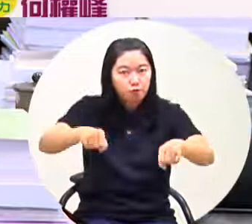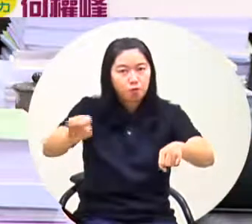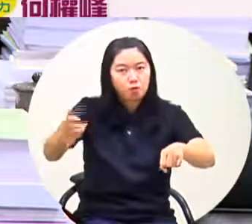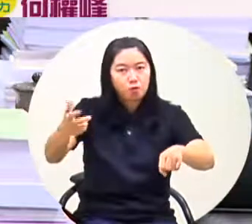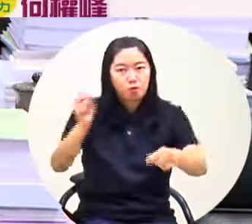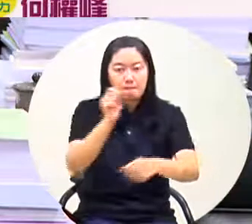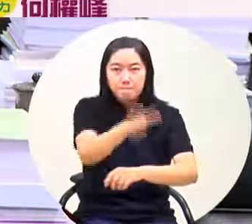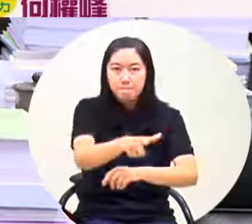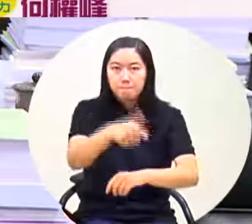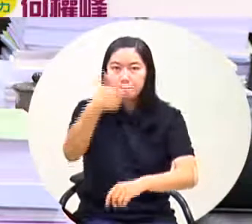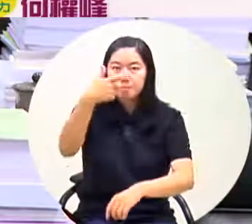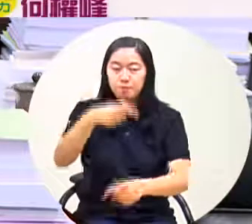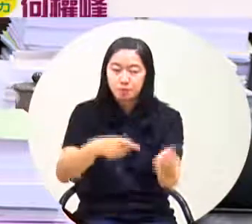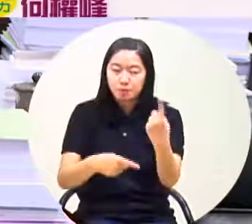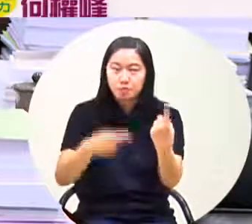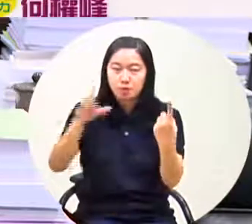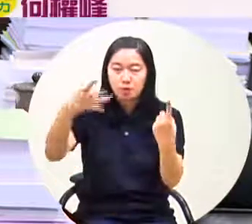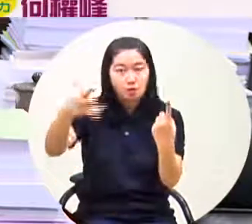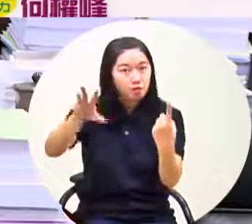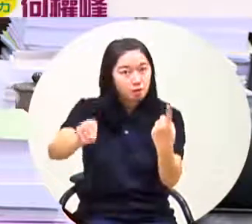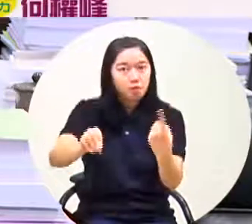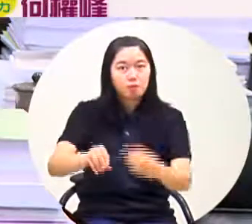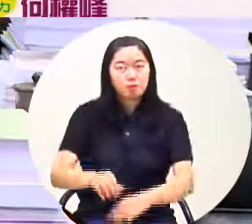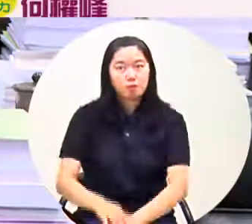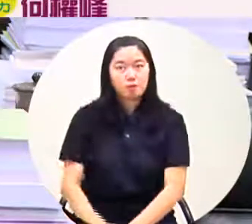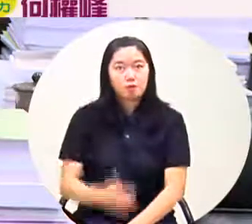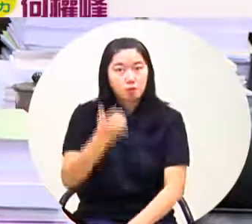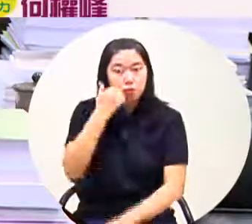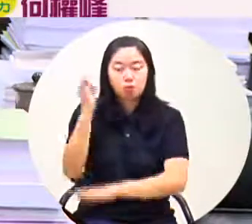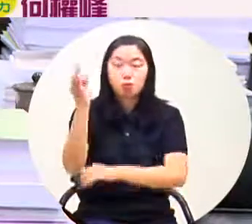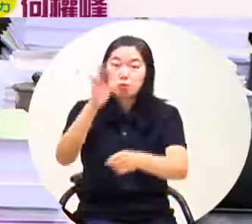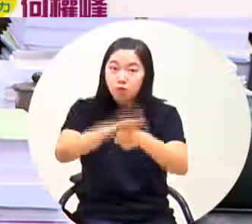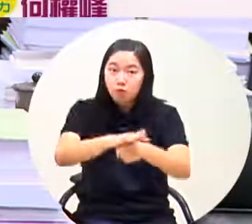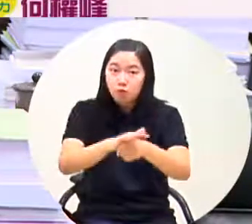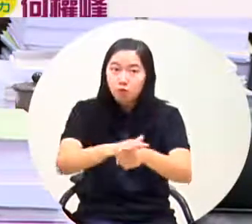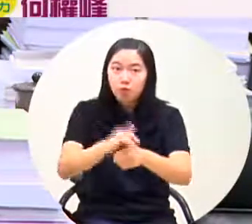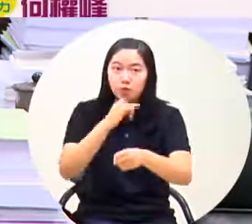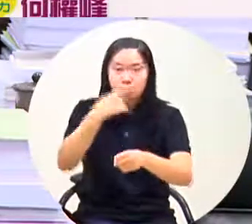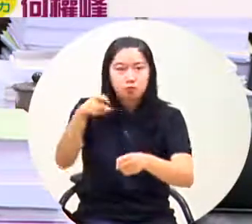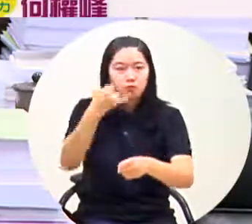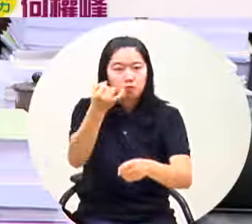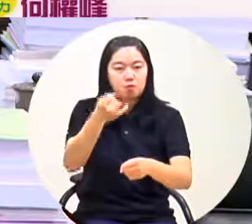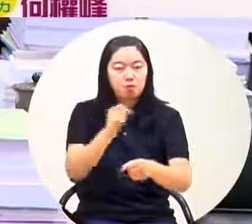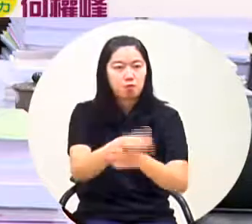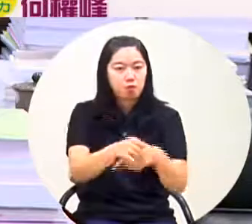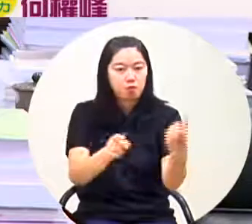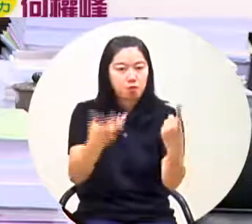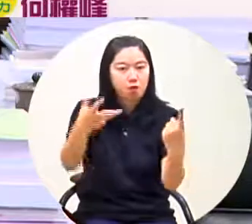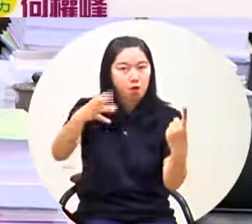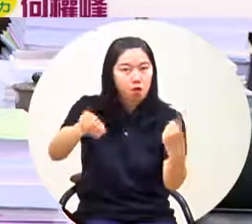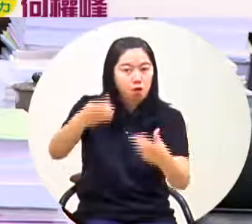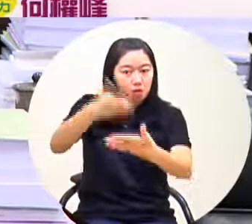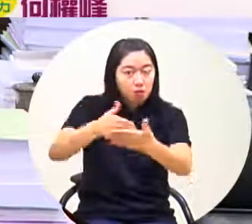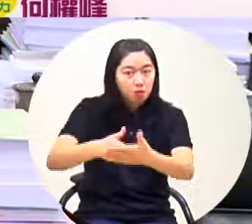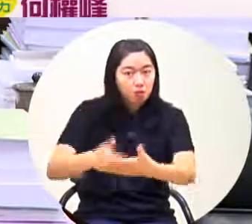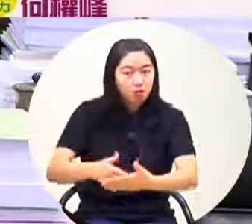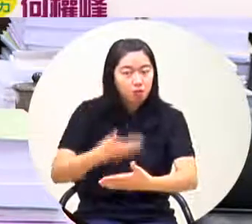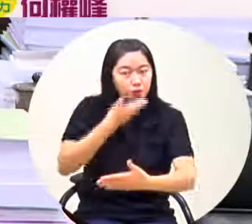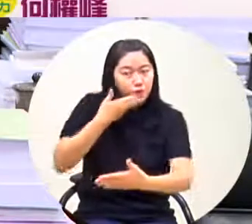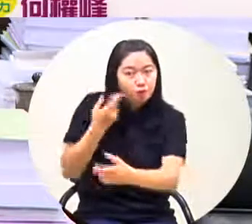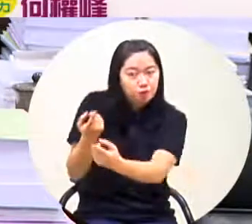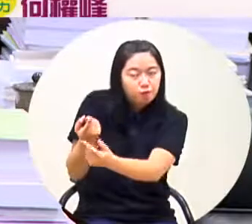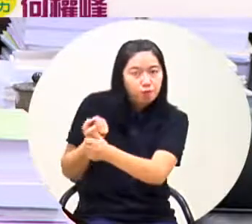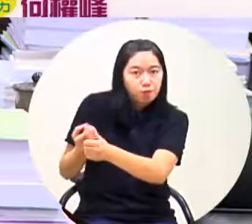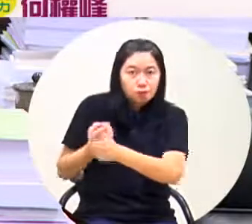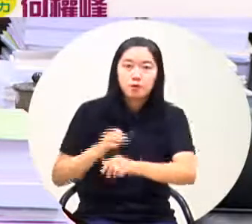8万块啊，8万块左右。那如果我们有这样子的补助，可以大幅降低这样子的这个金